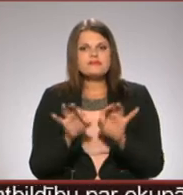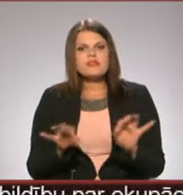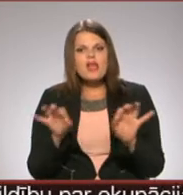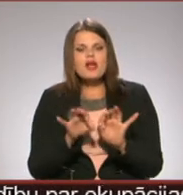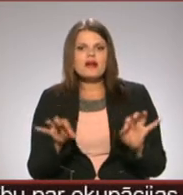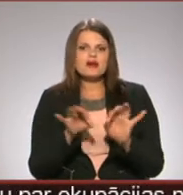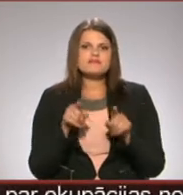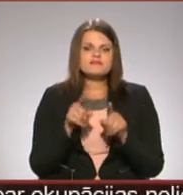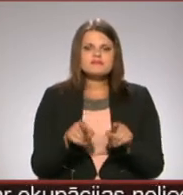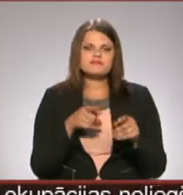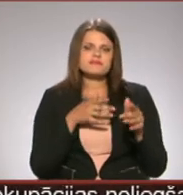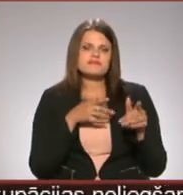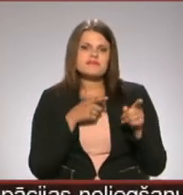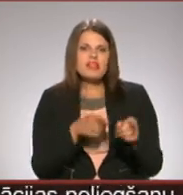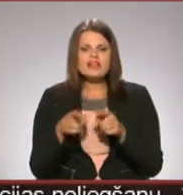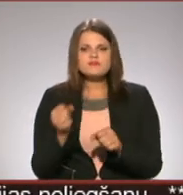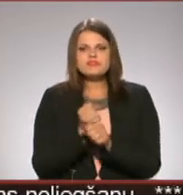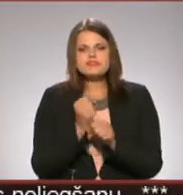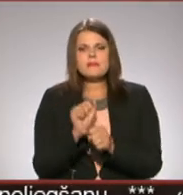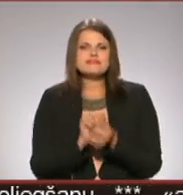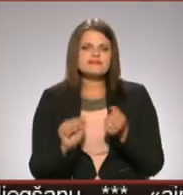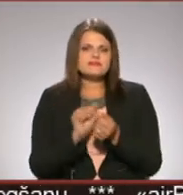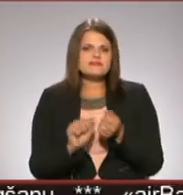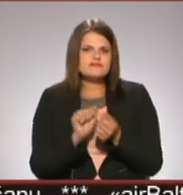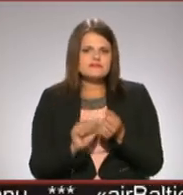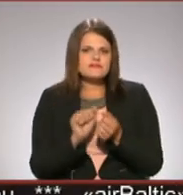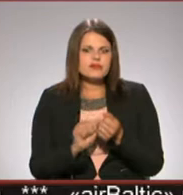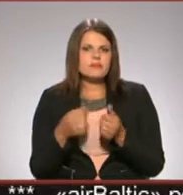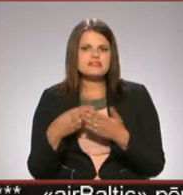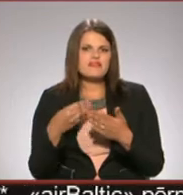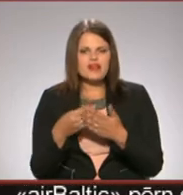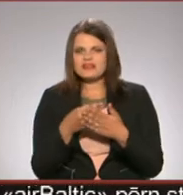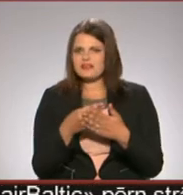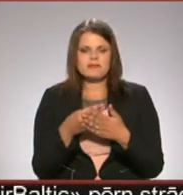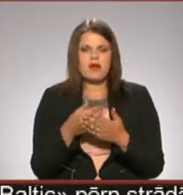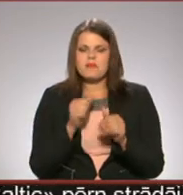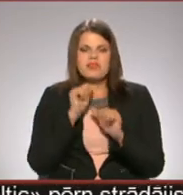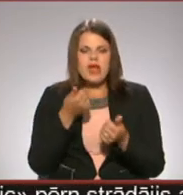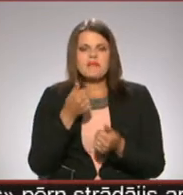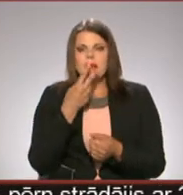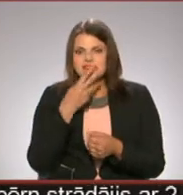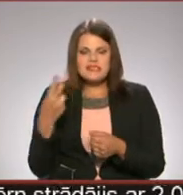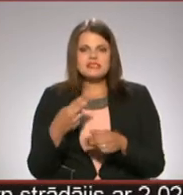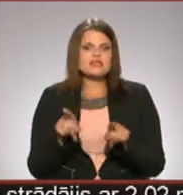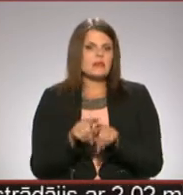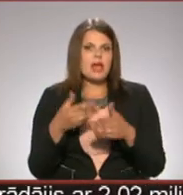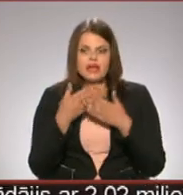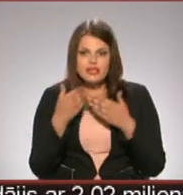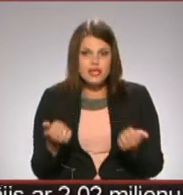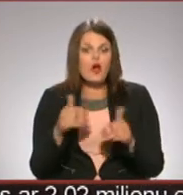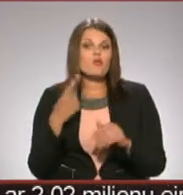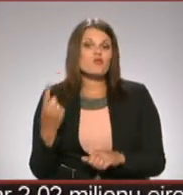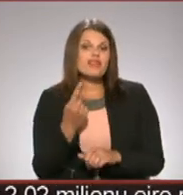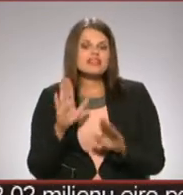Nekādus tādus skaitējumus dabas vērtībām konkrētajā gadījumā mēs nevaram saskatīt un arī nesaskatam.